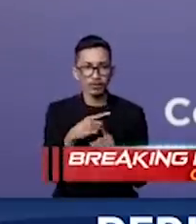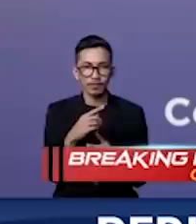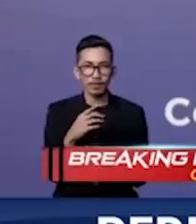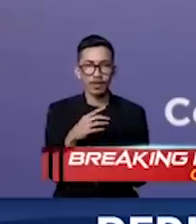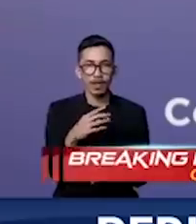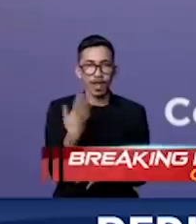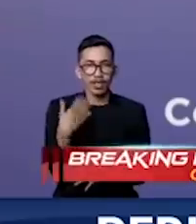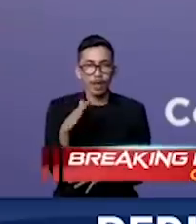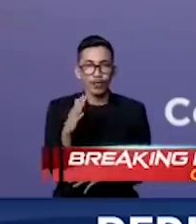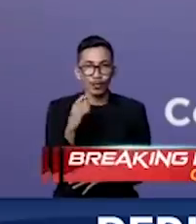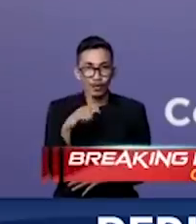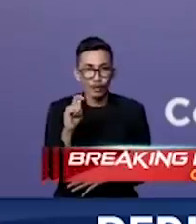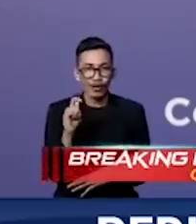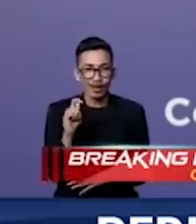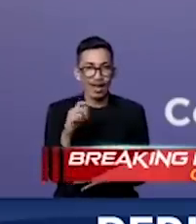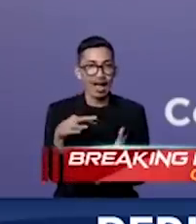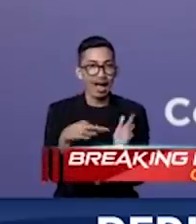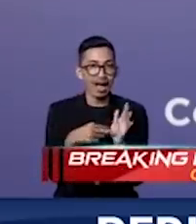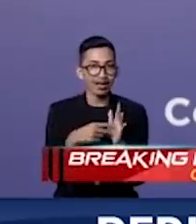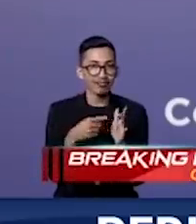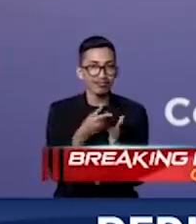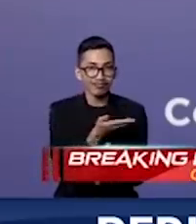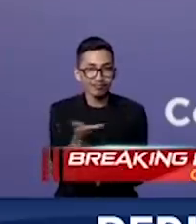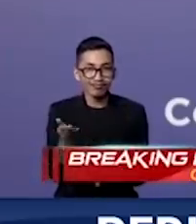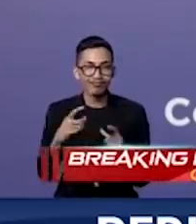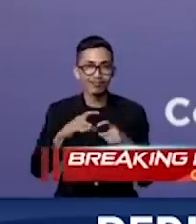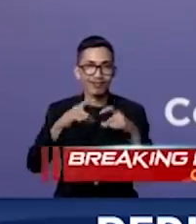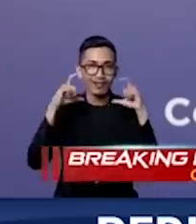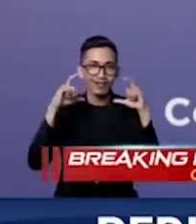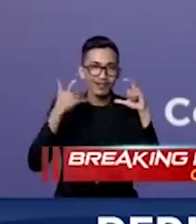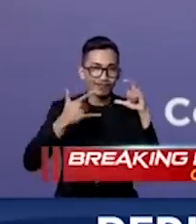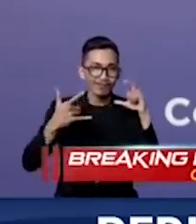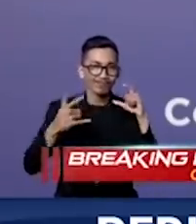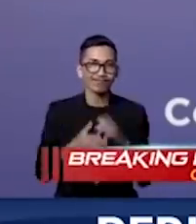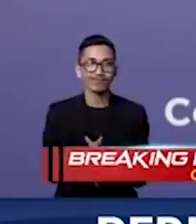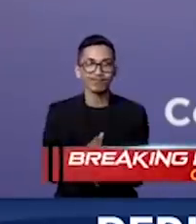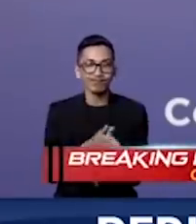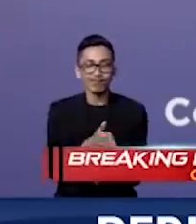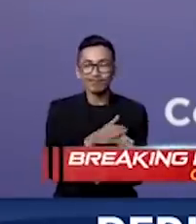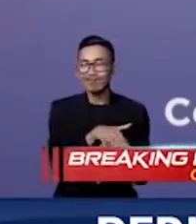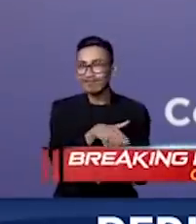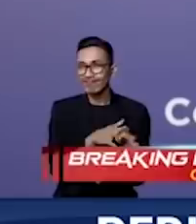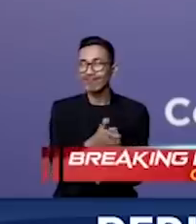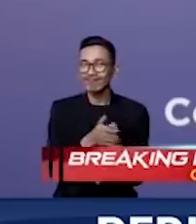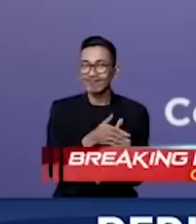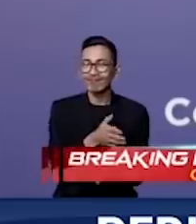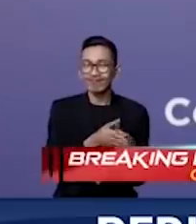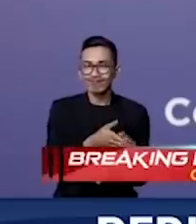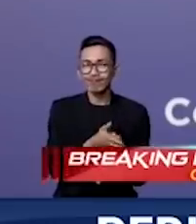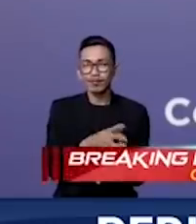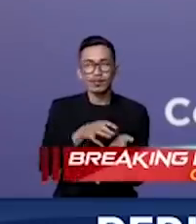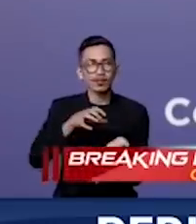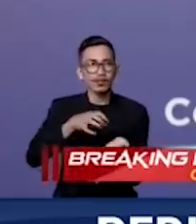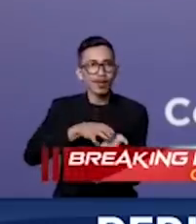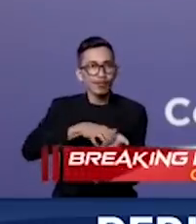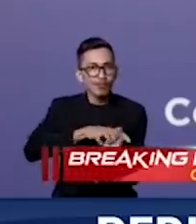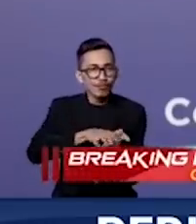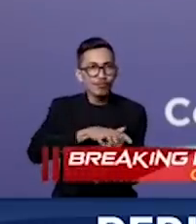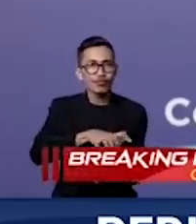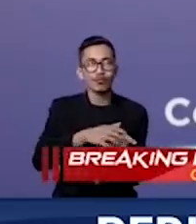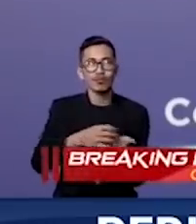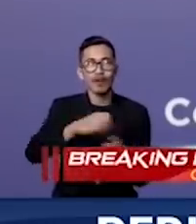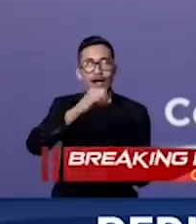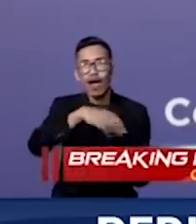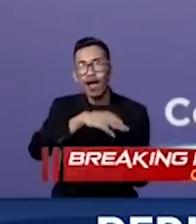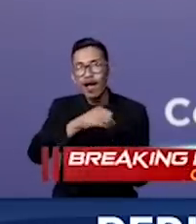Oleh karena itu saudara gunakan masker mencuci tangan dengan menggunakan sabun dan air mengalir